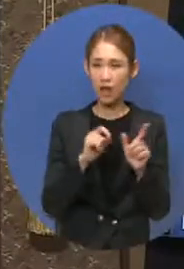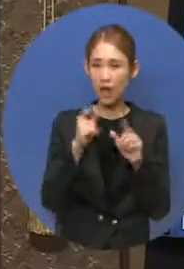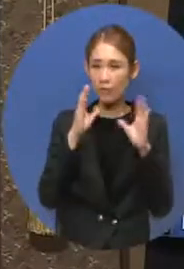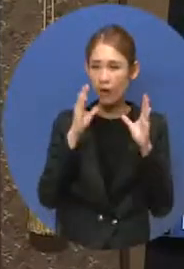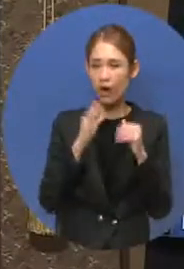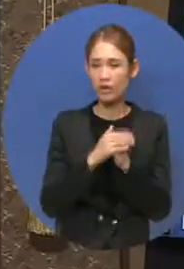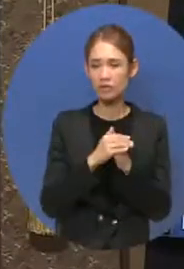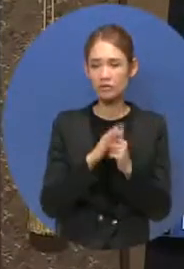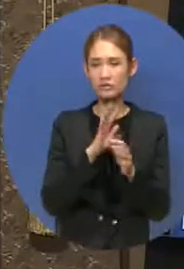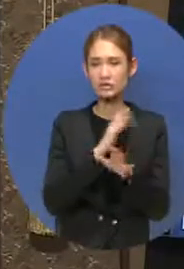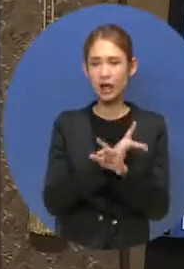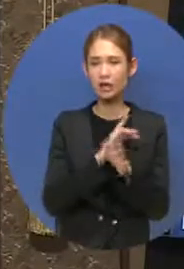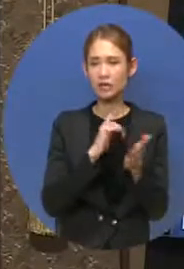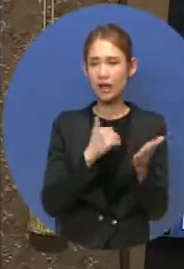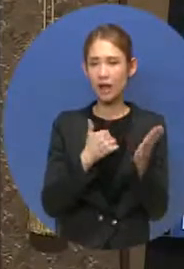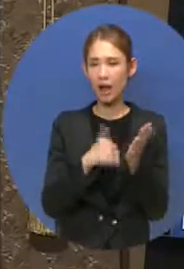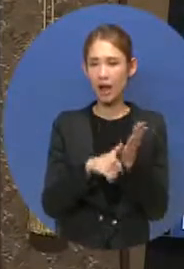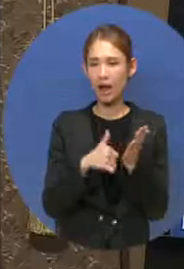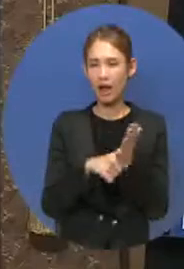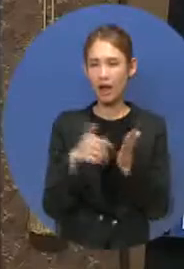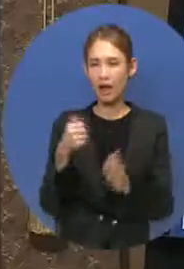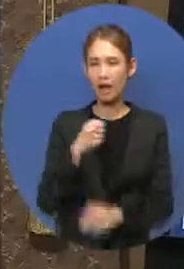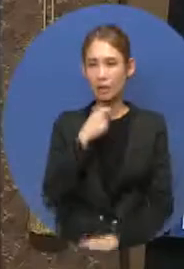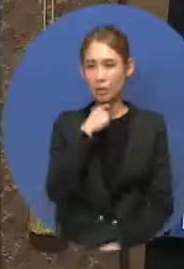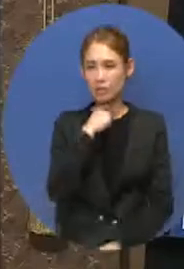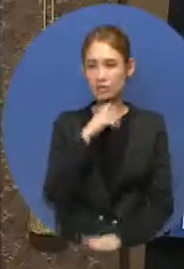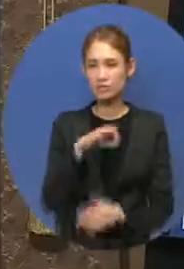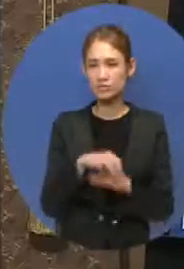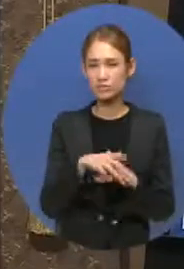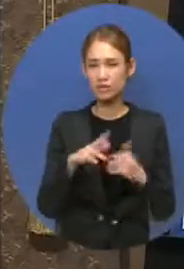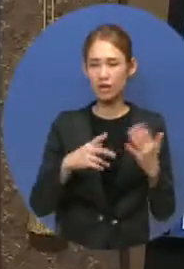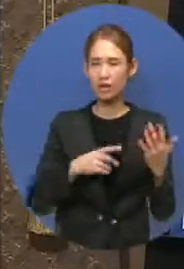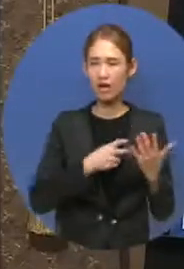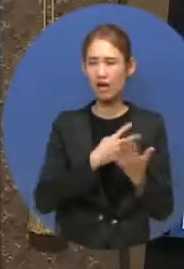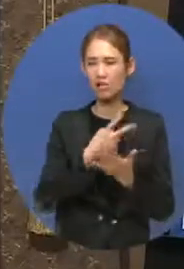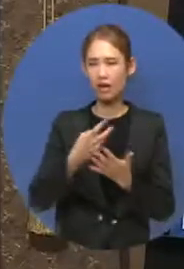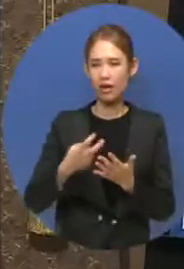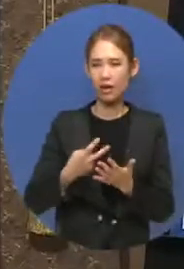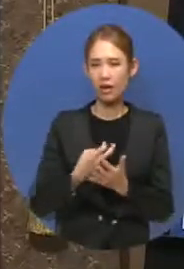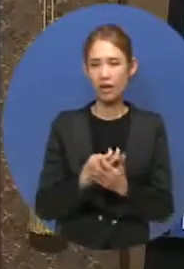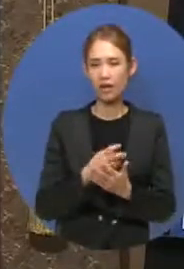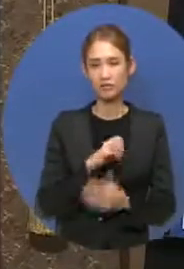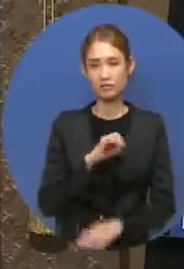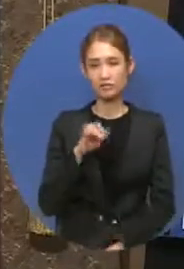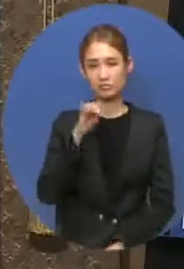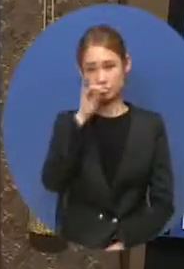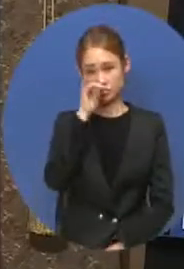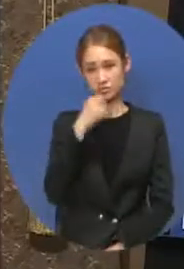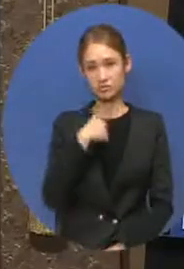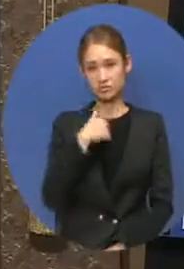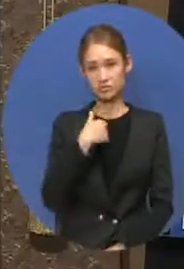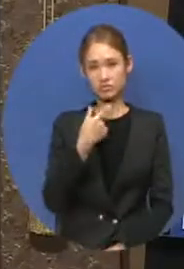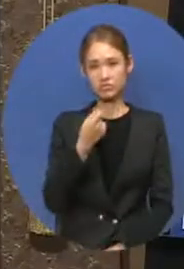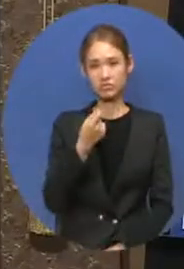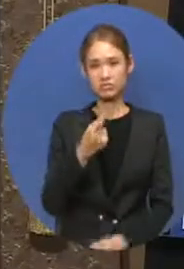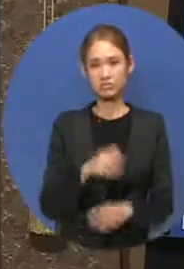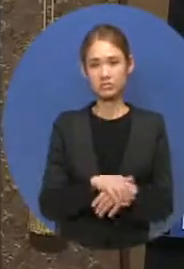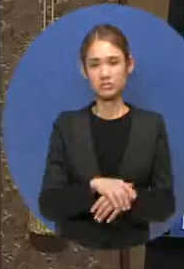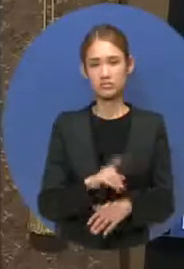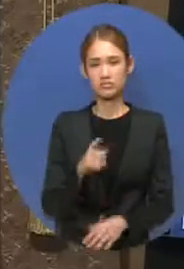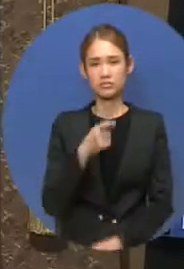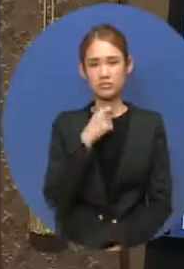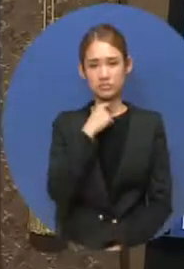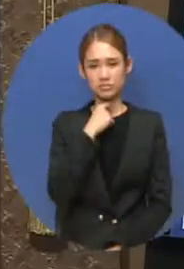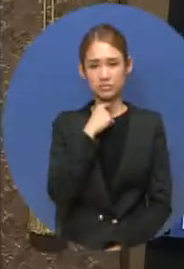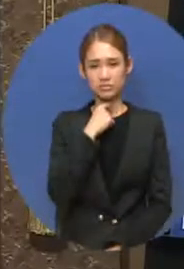아이들도 장난감이 갖고 싶으면 네. 바닥에서 막 뒹굴고 그쵸. 그러잖아요. 저희 부들도 마찬가지로 뭔가를